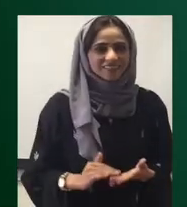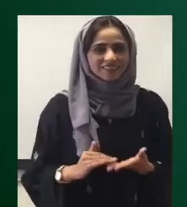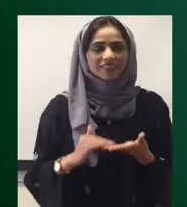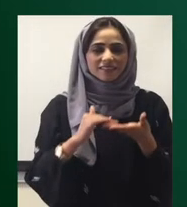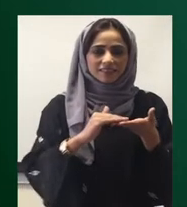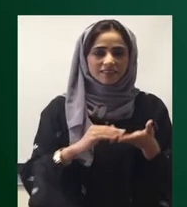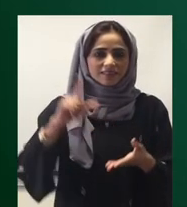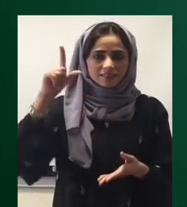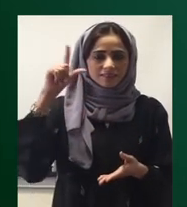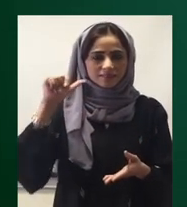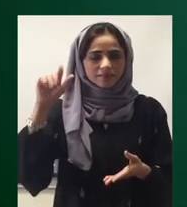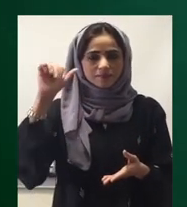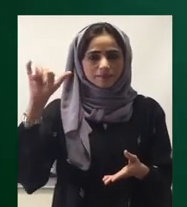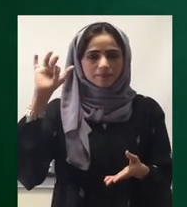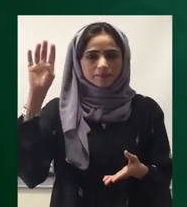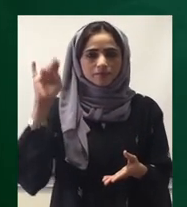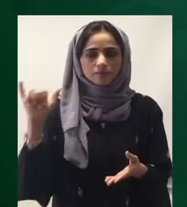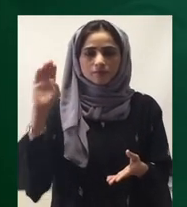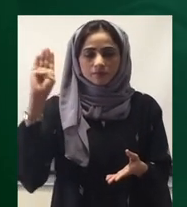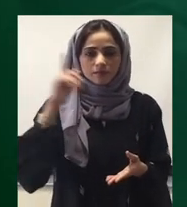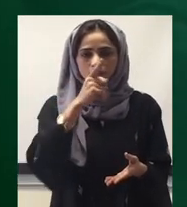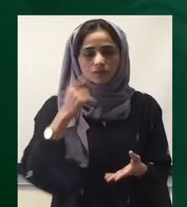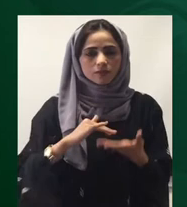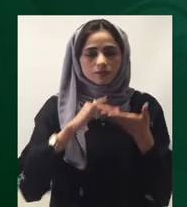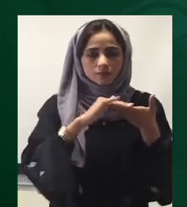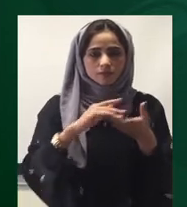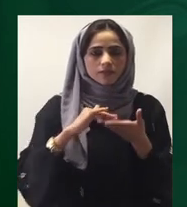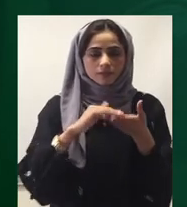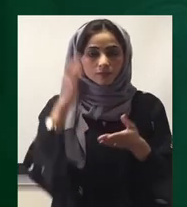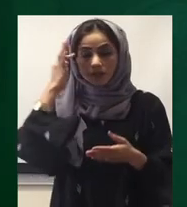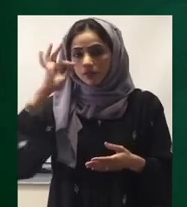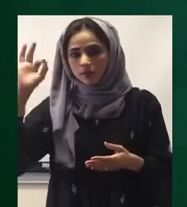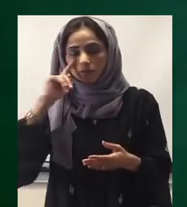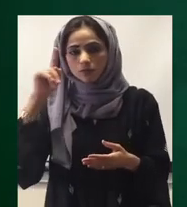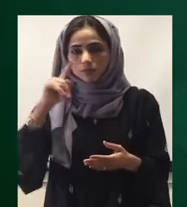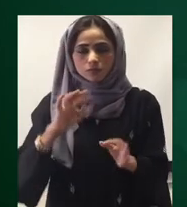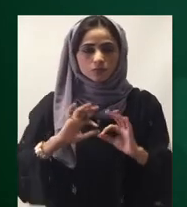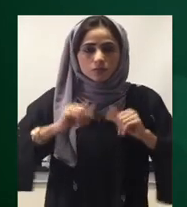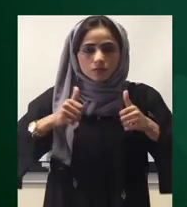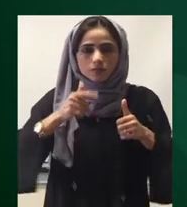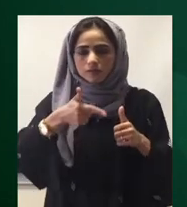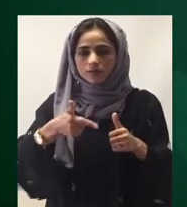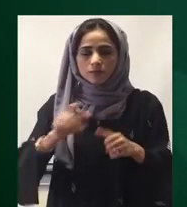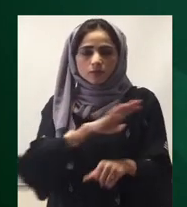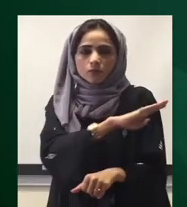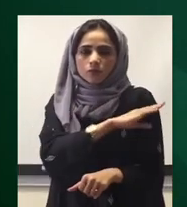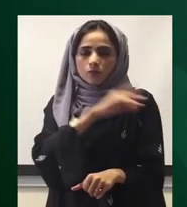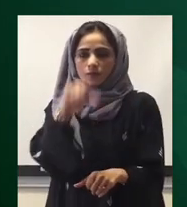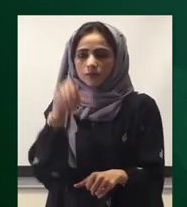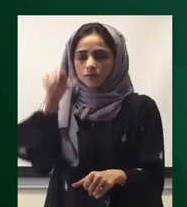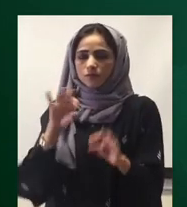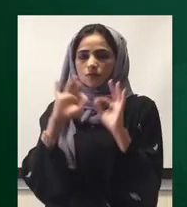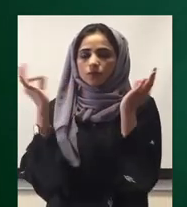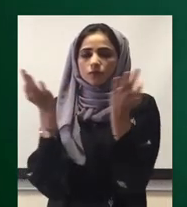تطبيق لبيك هو نافذة إلكترونية لمجموعة من الخدمات الذكية والمبتكرة تخدم العاملين